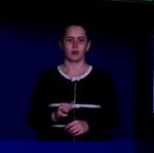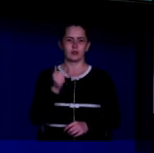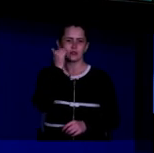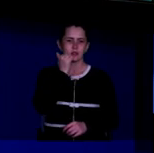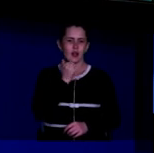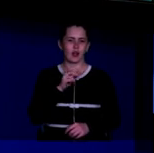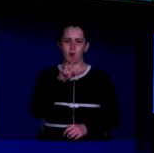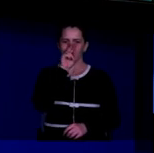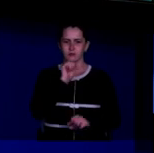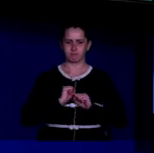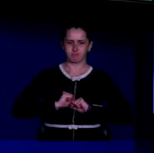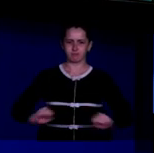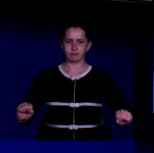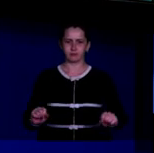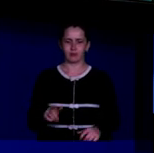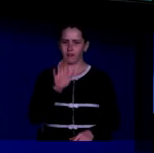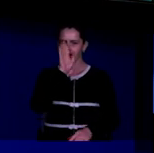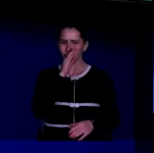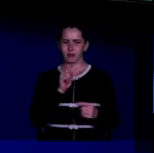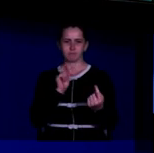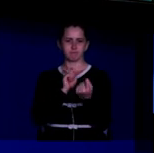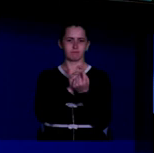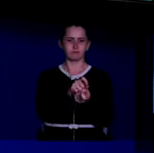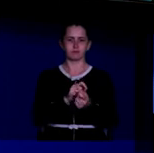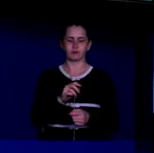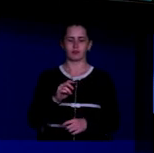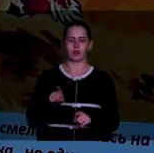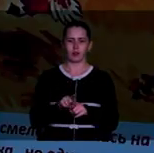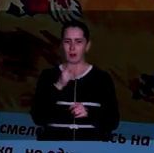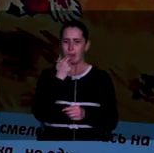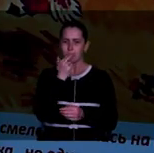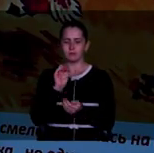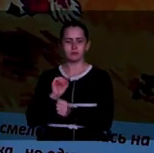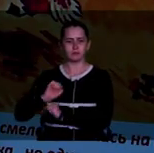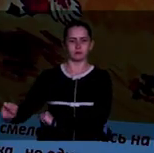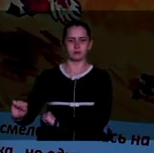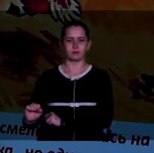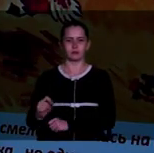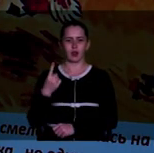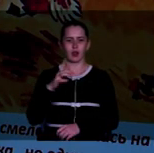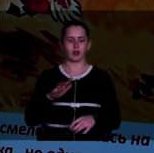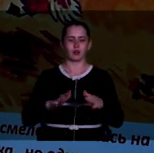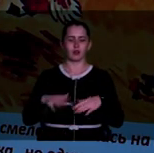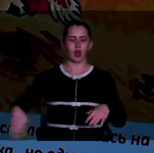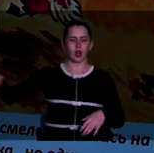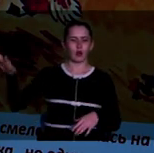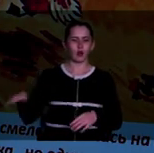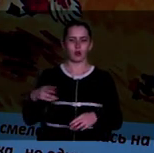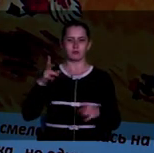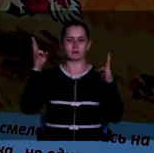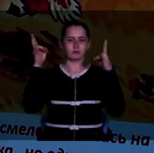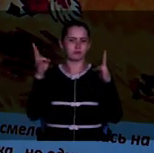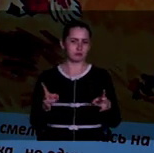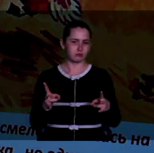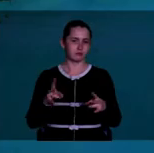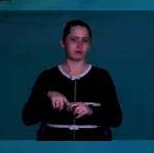Старая утка смело бросилась на врага и отбила утенка, но одно крыло у серой шейки